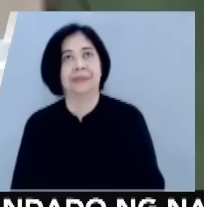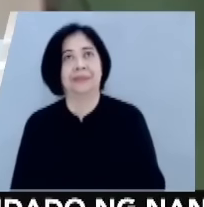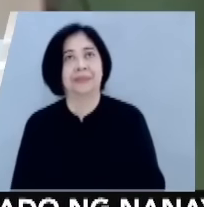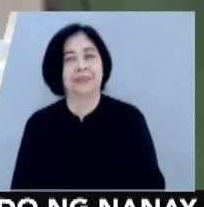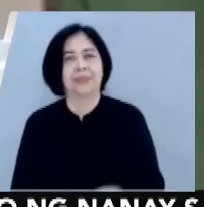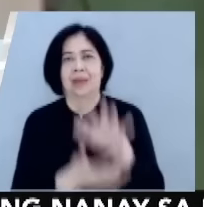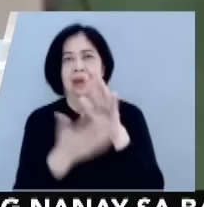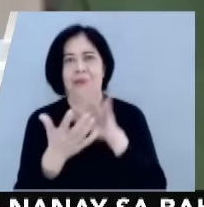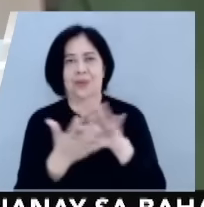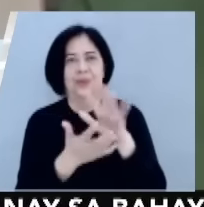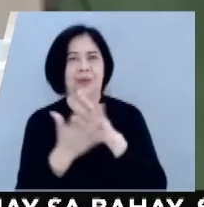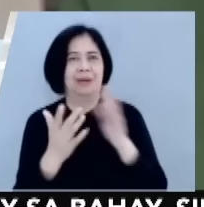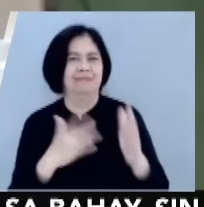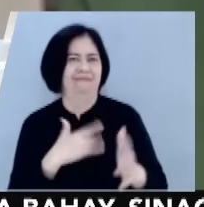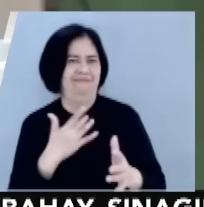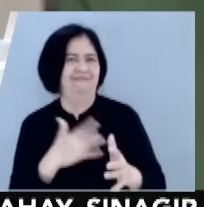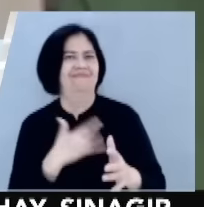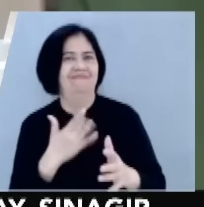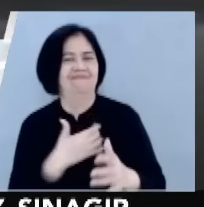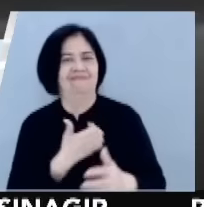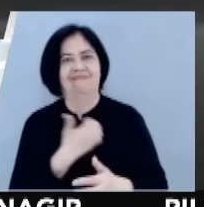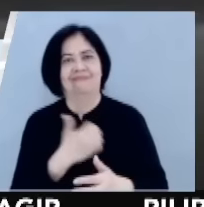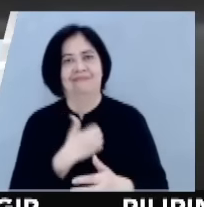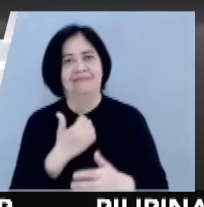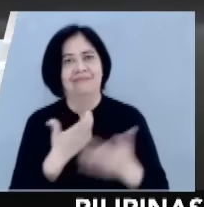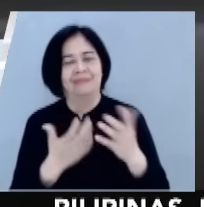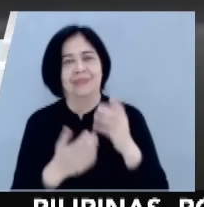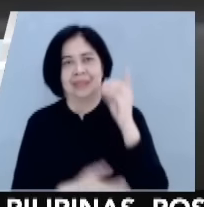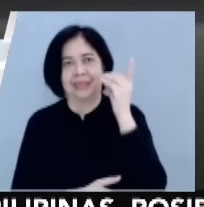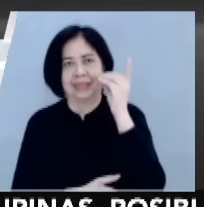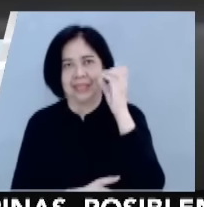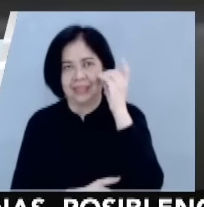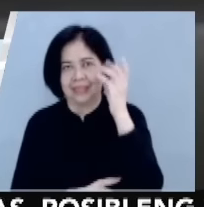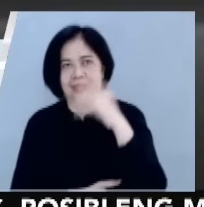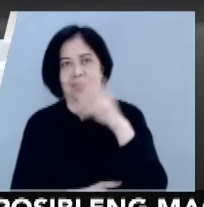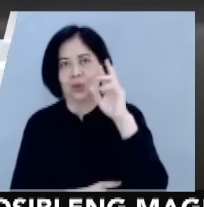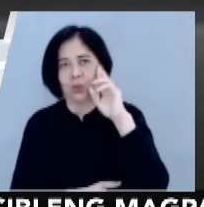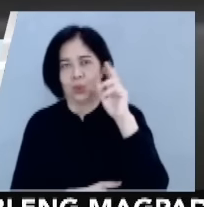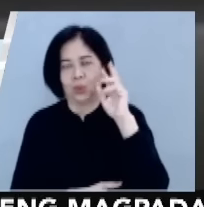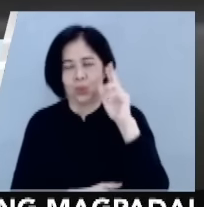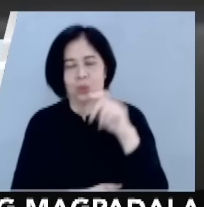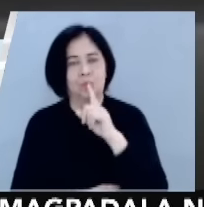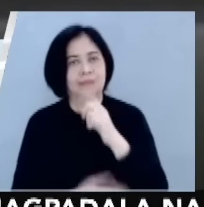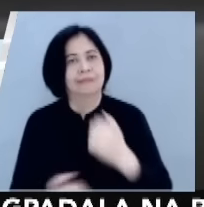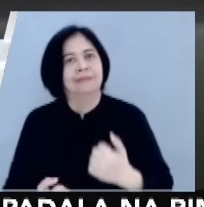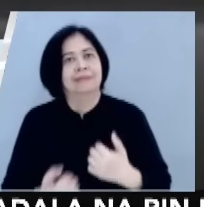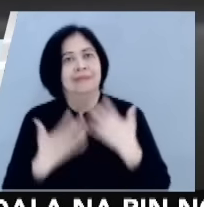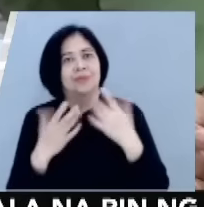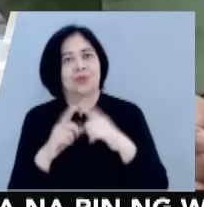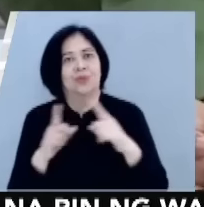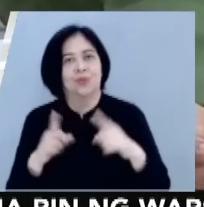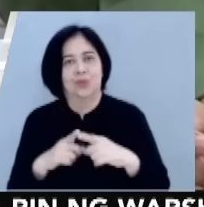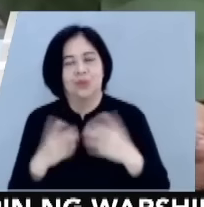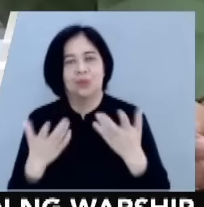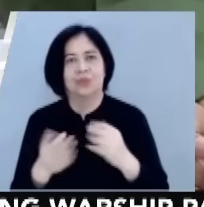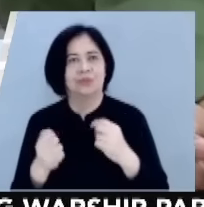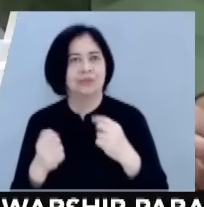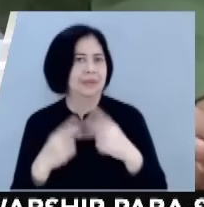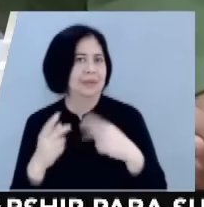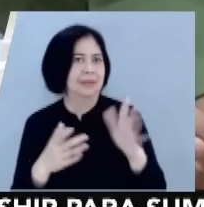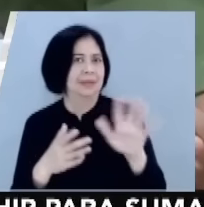na raw ang nararamdamang emosyon ni na Dennis at Ruru. Sobrang inspired rin daw sila sa klase ng kanilang